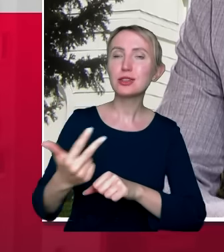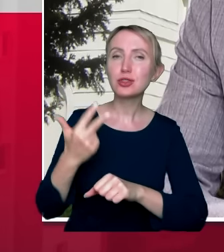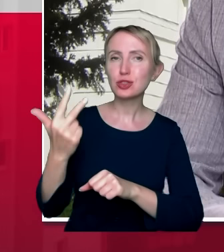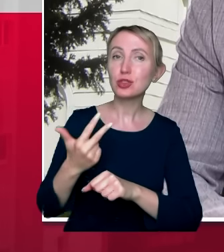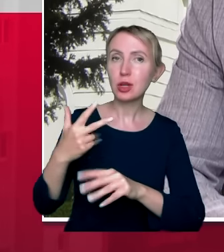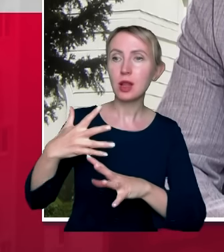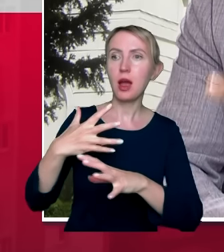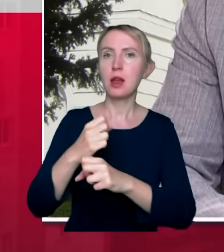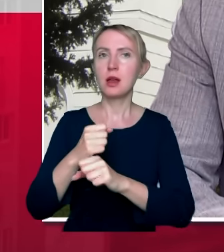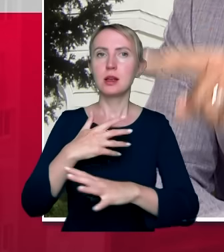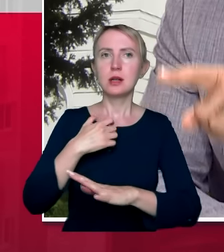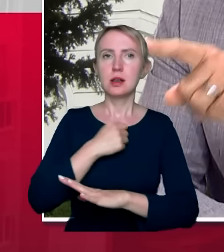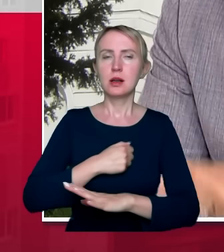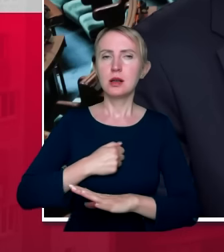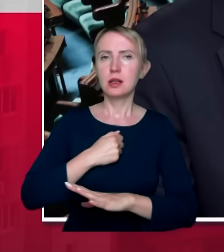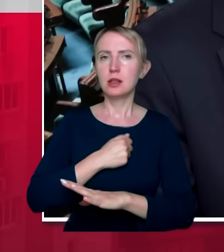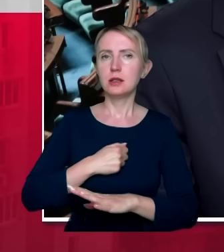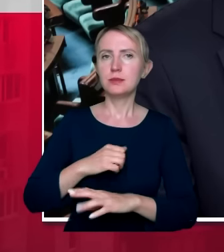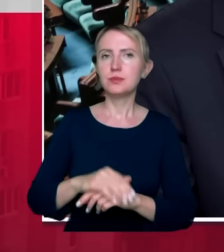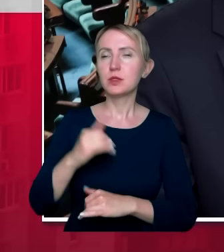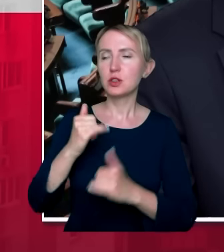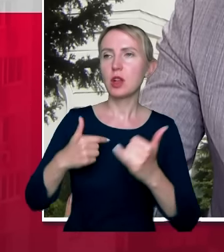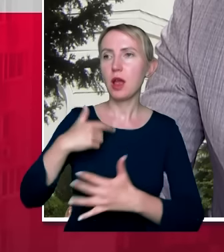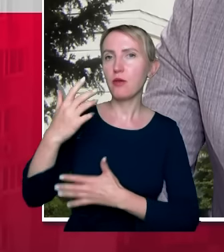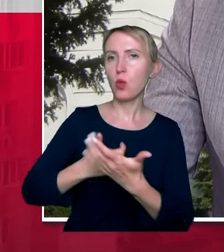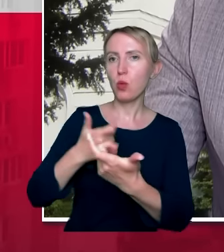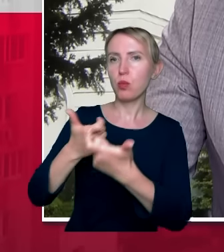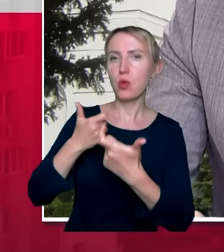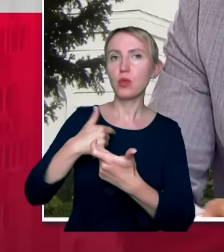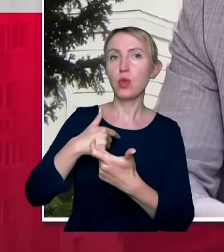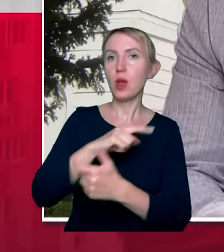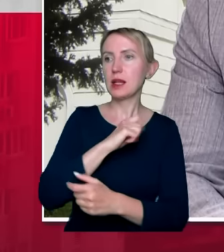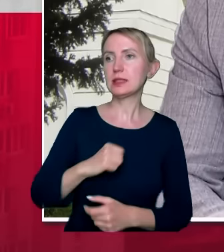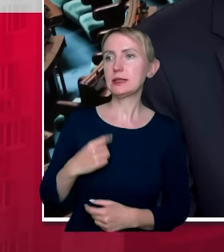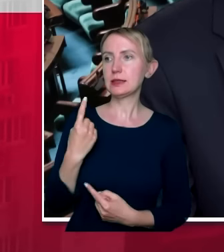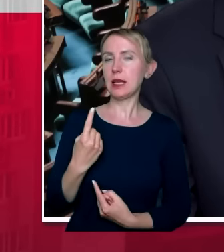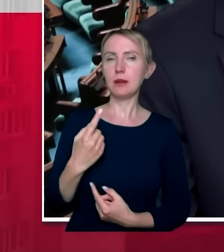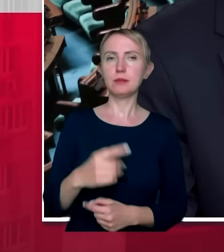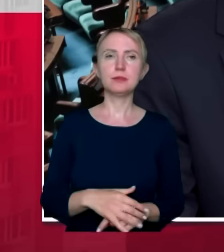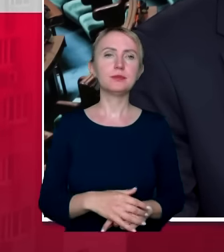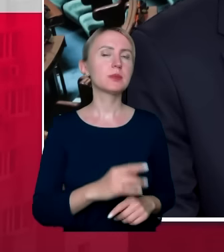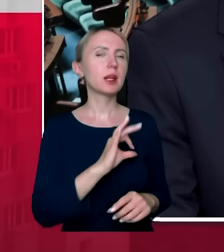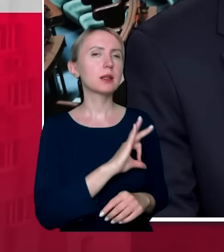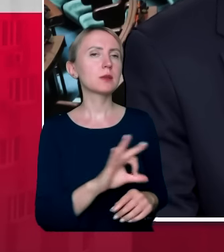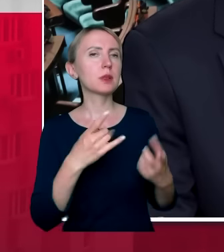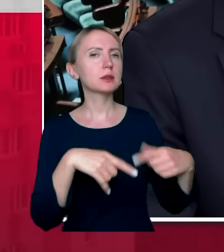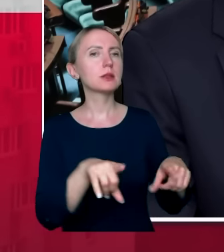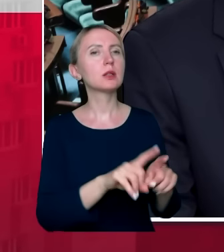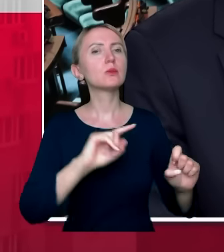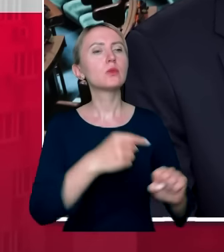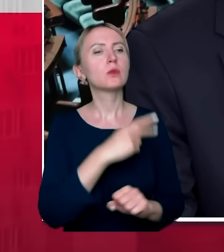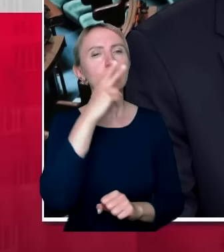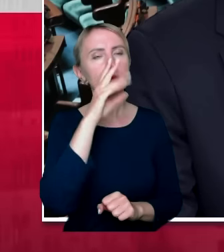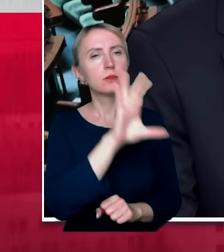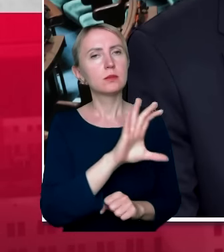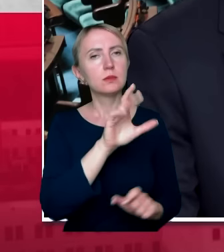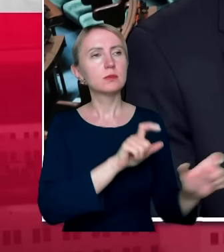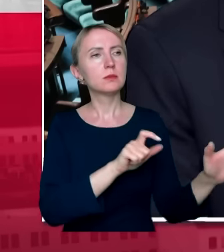paraliżującej obawy, dobrze, że jak użyję jej, to zostanę sam. Ale specjalny zespół prokuratorów, który patrzył na ręce Straży